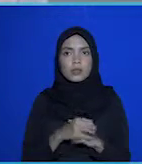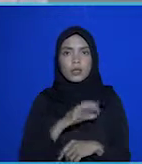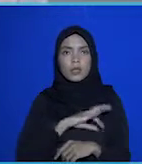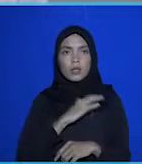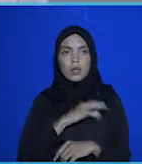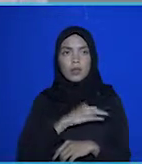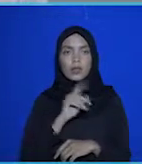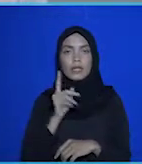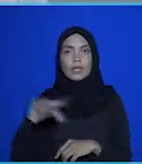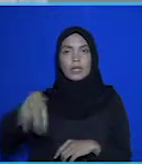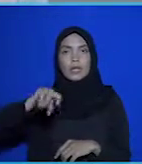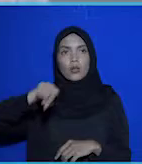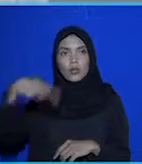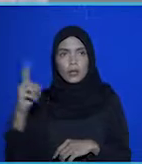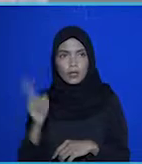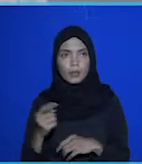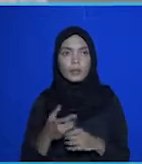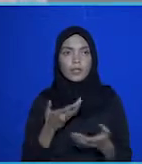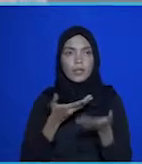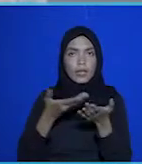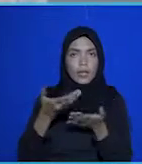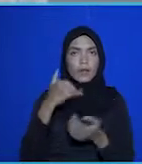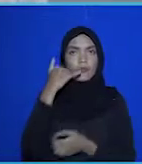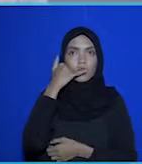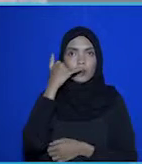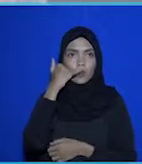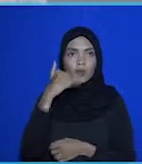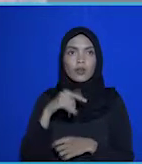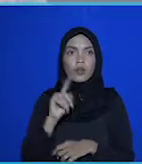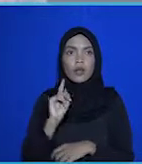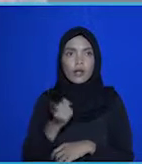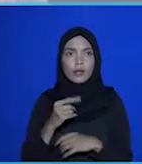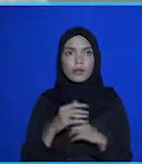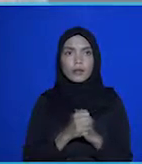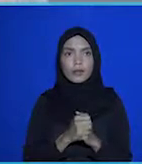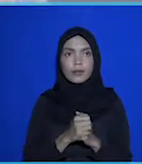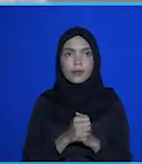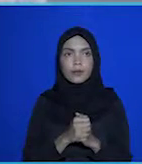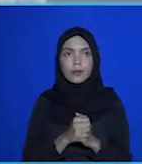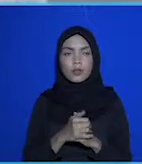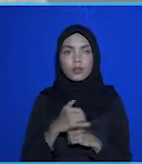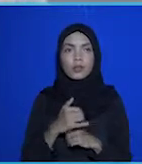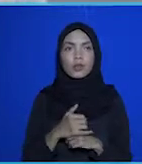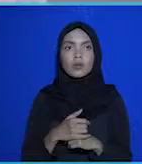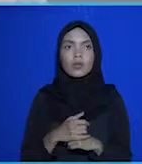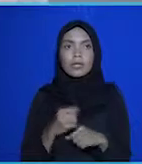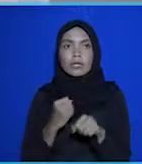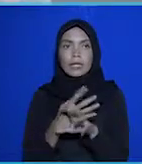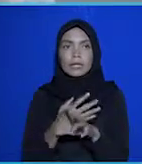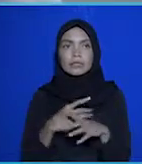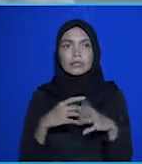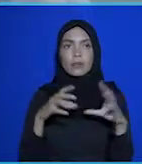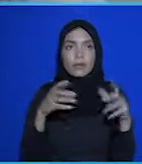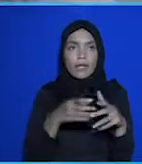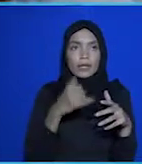luar daerah. Kemudian layanan telekomunikasi, di situ ada layanan telepon gratis, paket khusus telepon dan